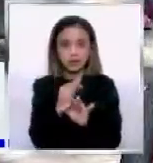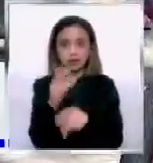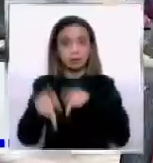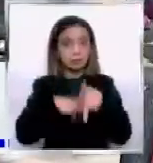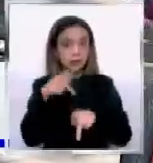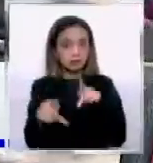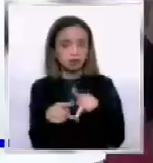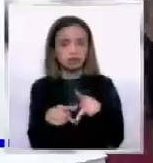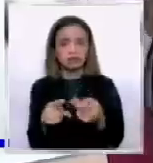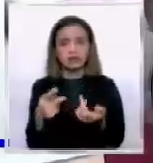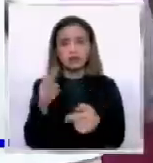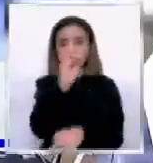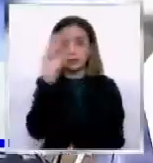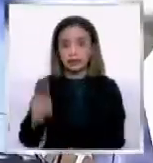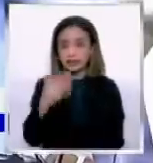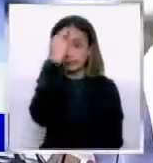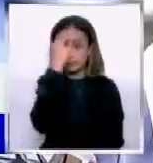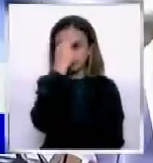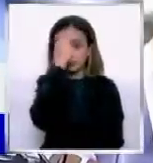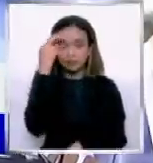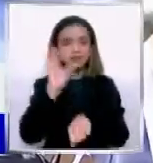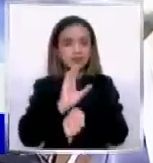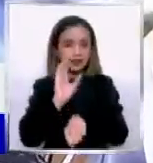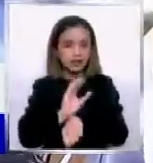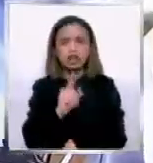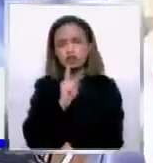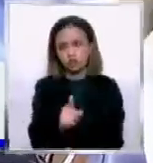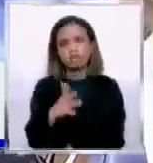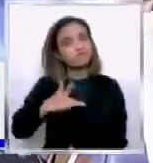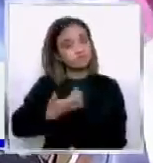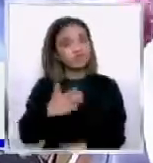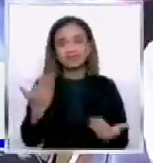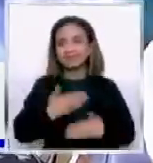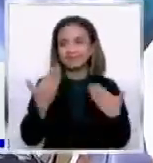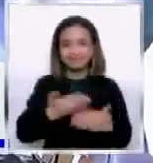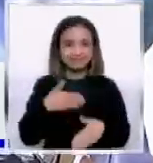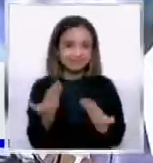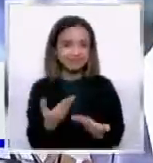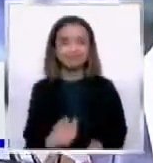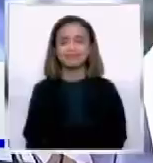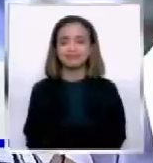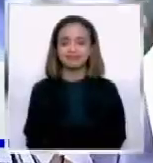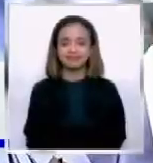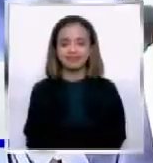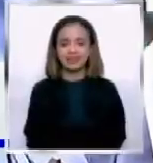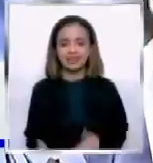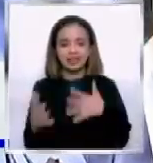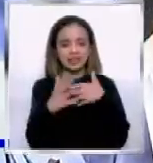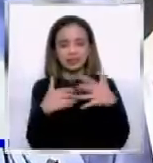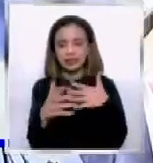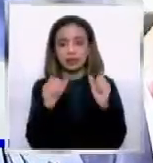nagpunta, pamilya. Surreal yung feeling. Masaya. Dahil kahit papano, pwede na